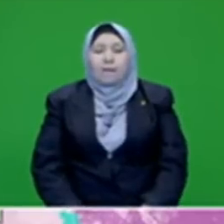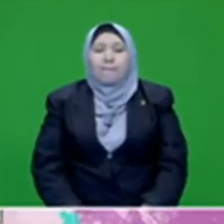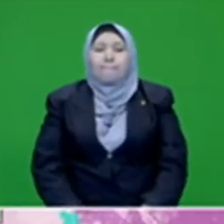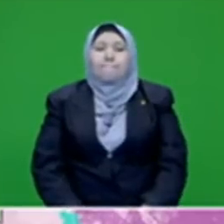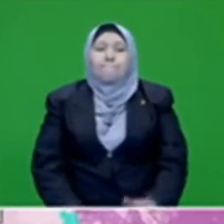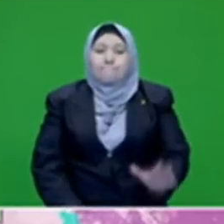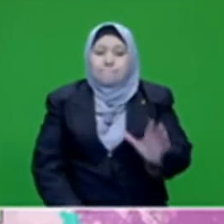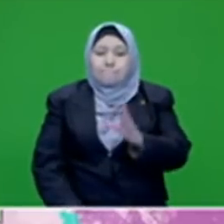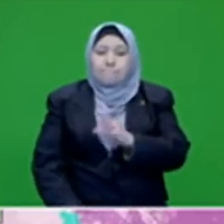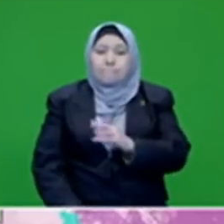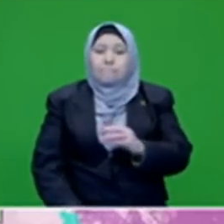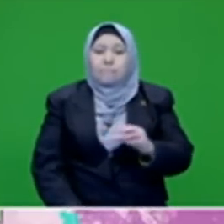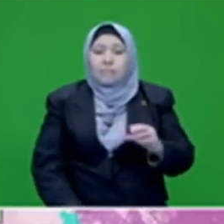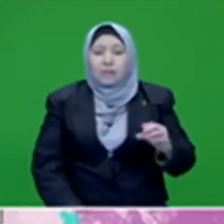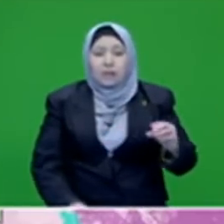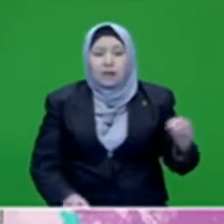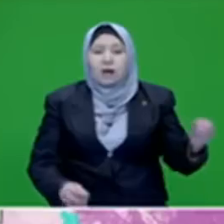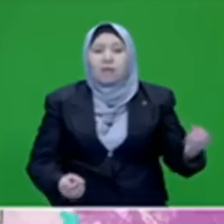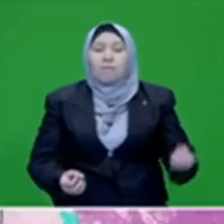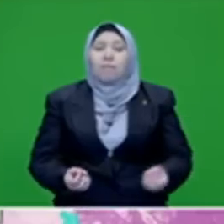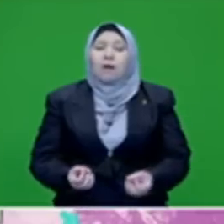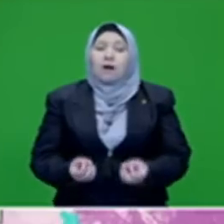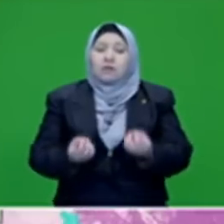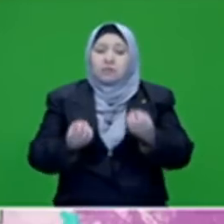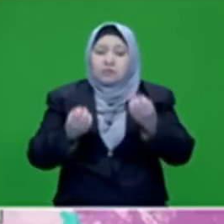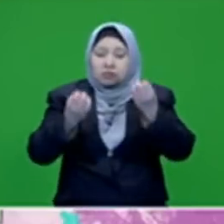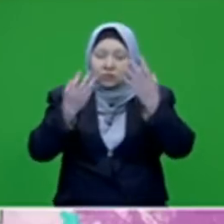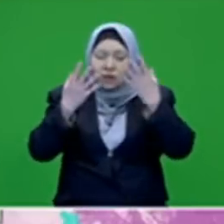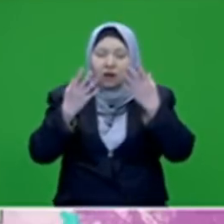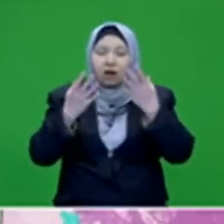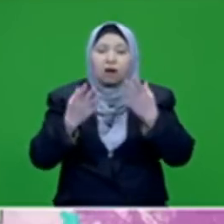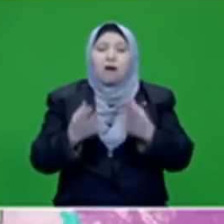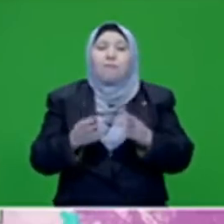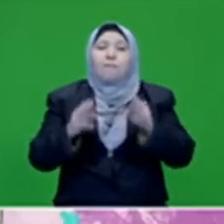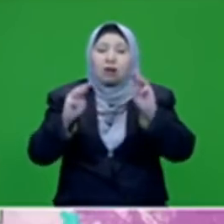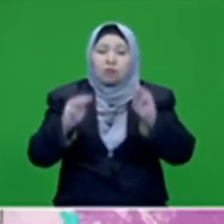والله غالب على